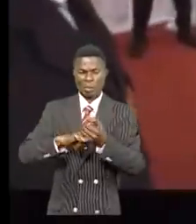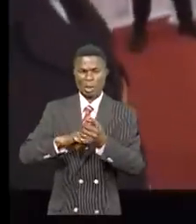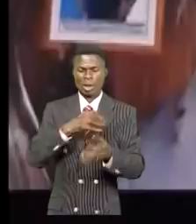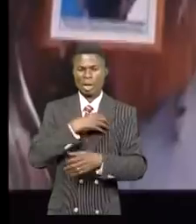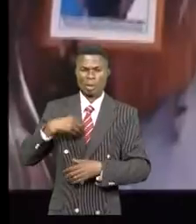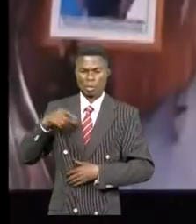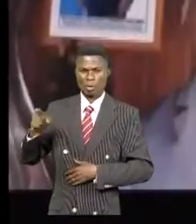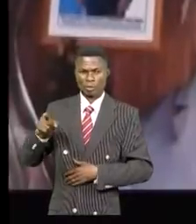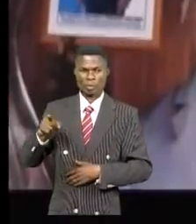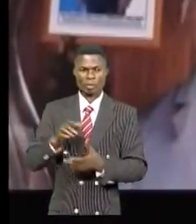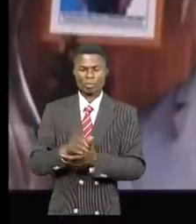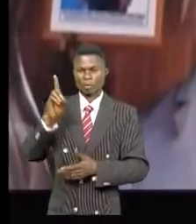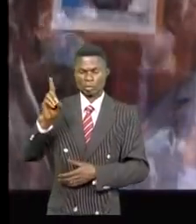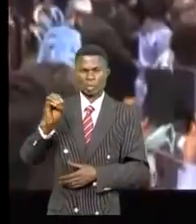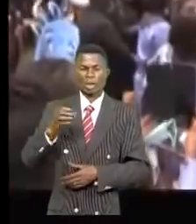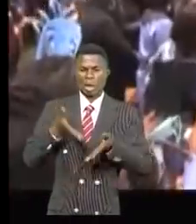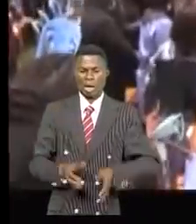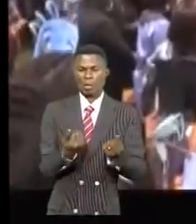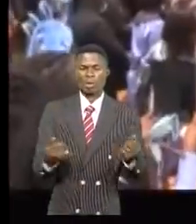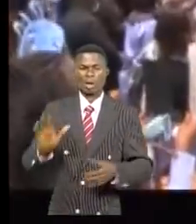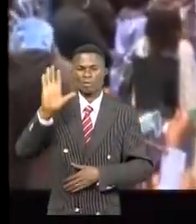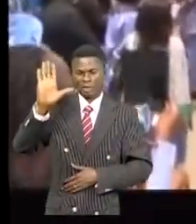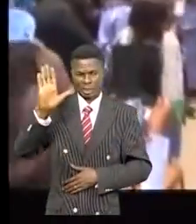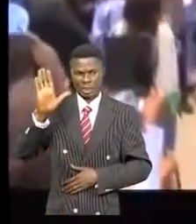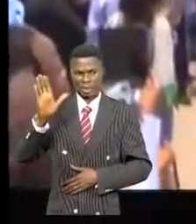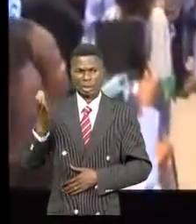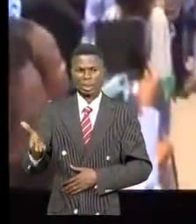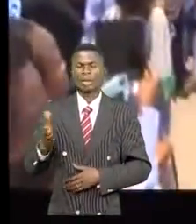Mangombe, Denise, et père de 5 enfants.